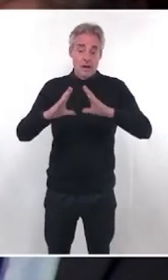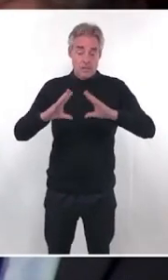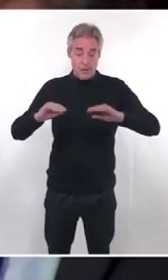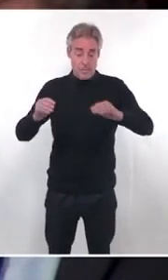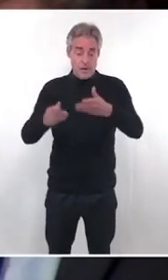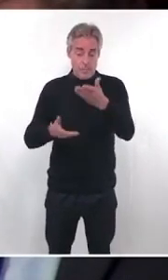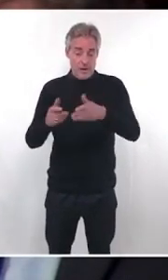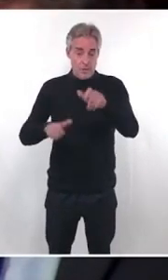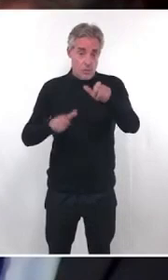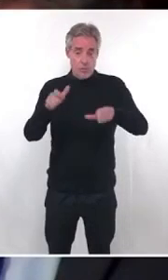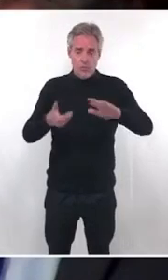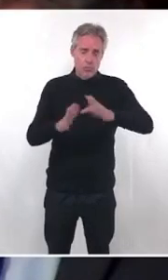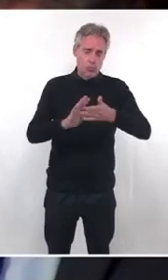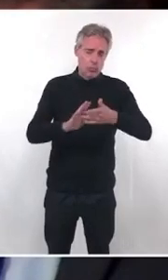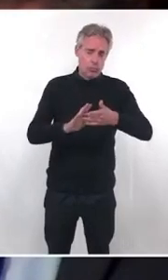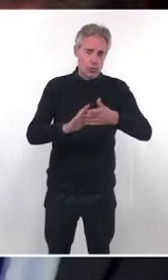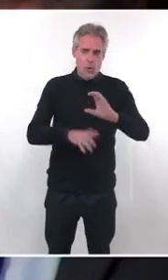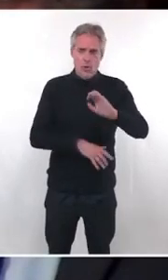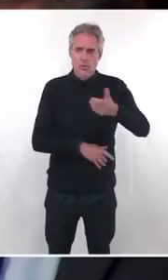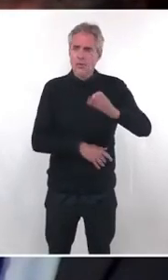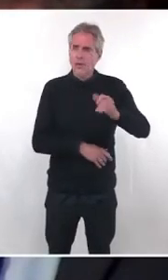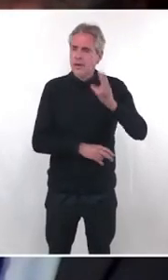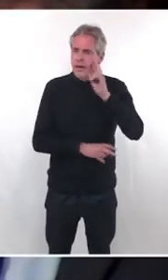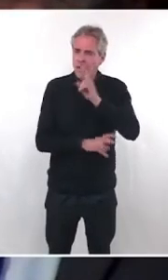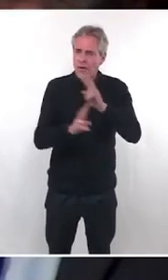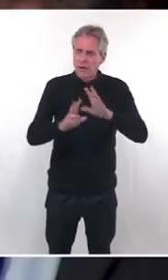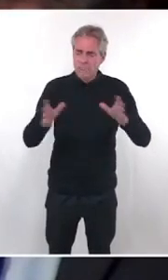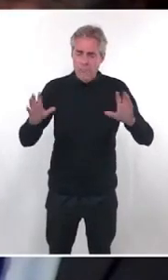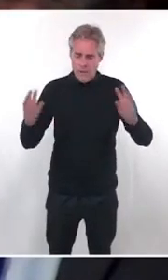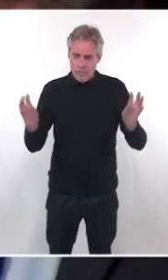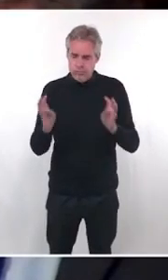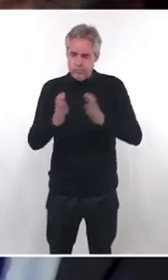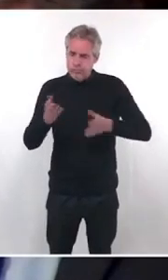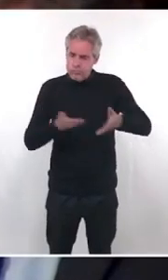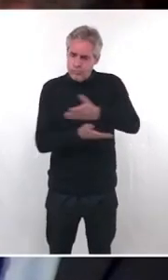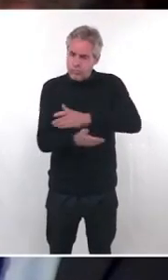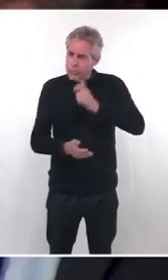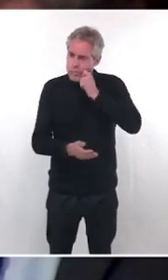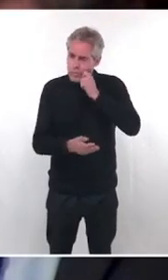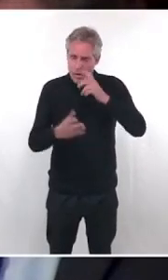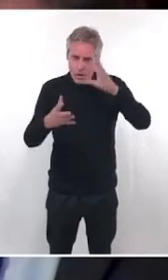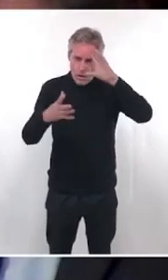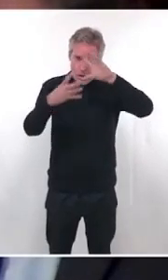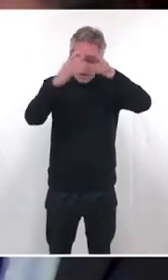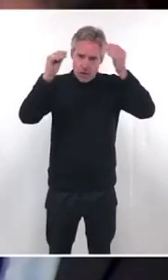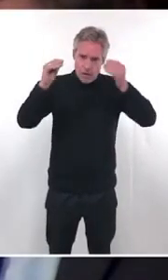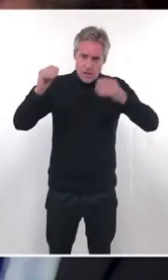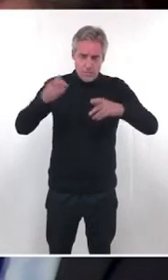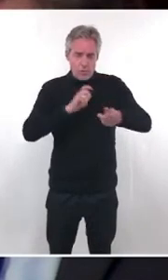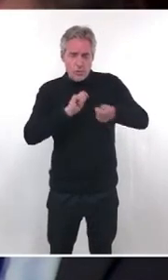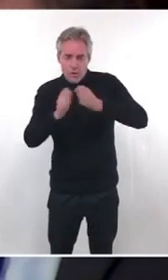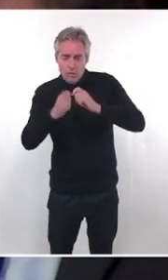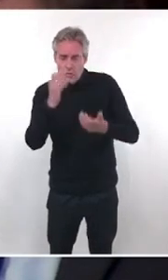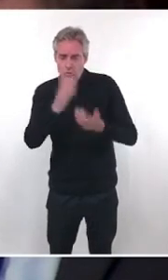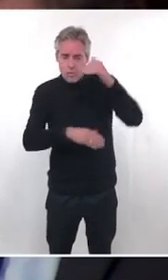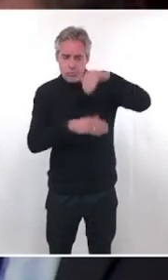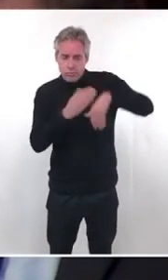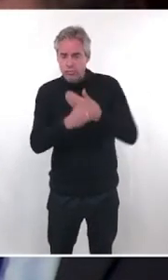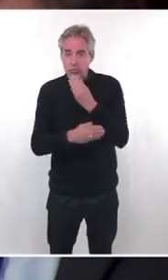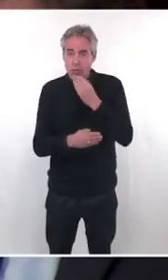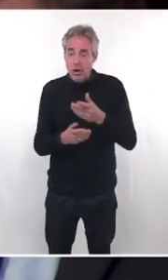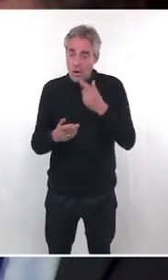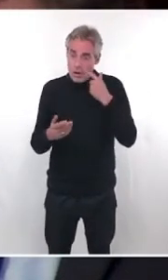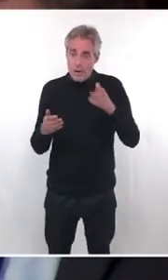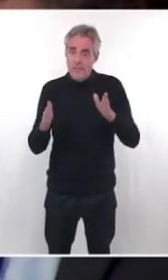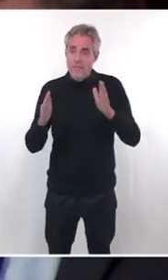gens, indépendamment du numérique, puissent favoriser un état de discussion jour et nuit. Voilà. Je pense que quand on a